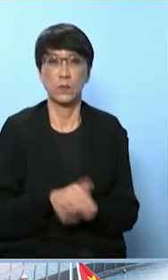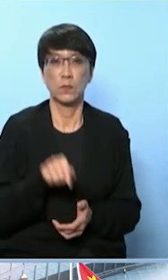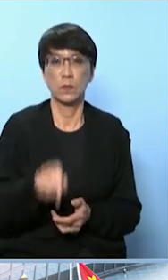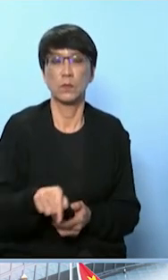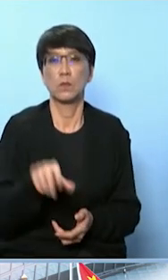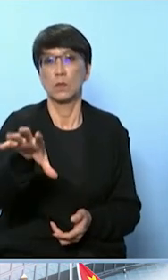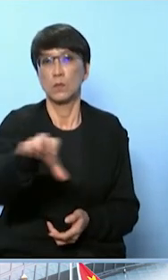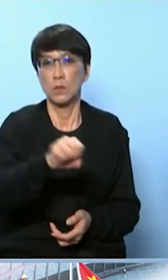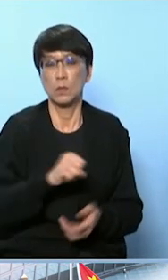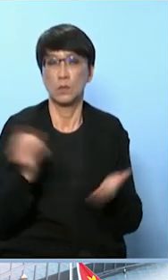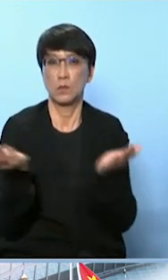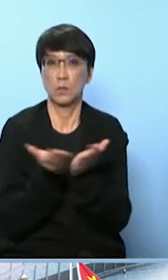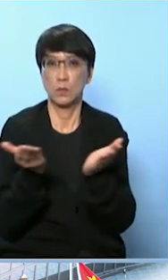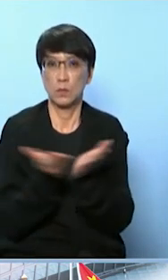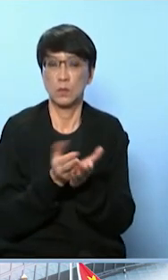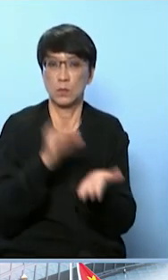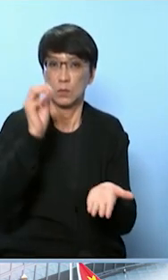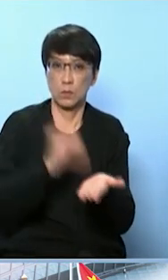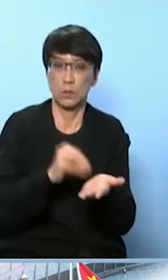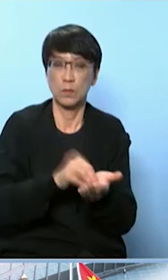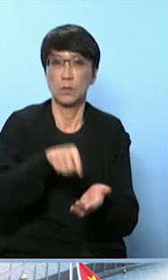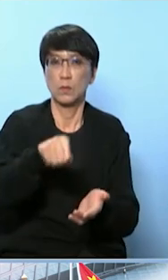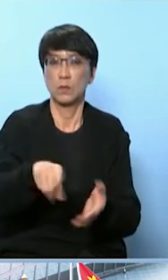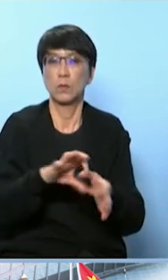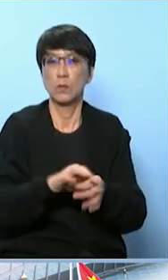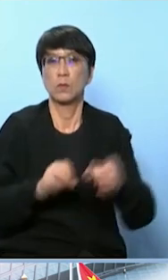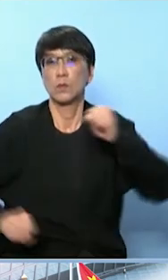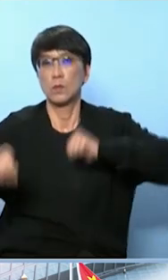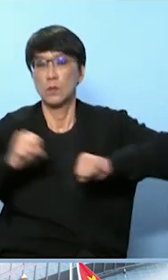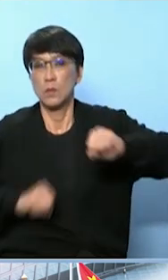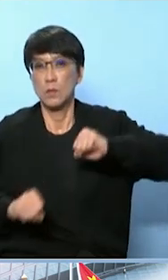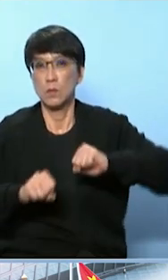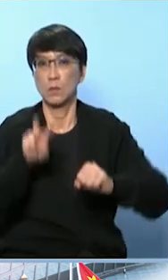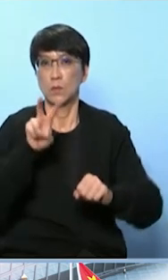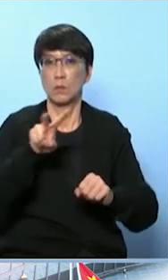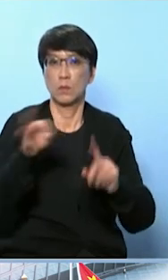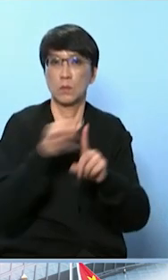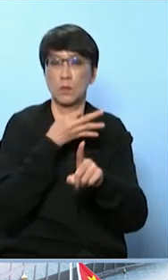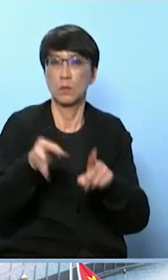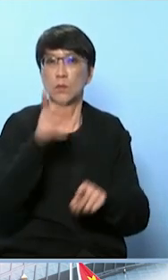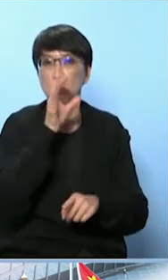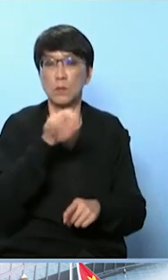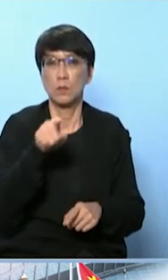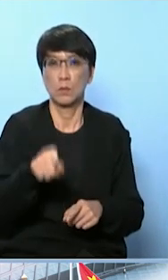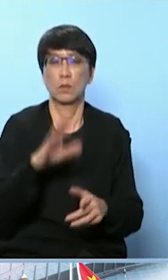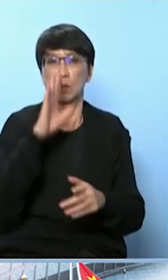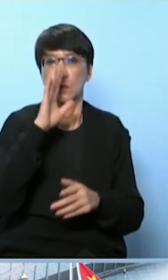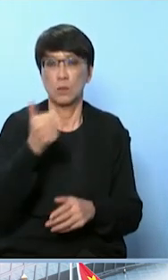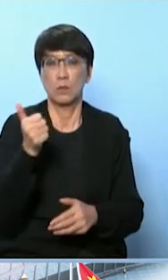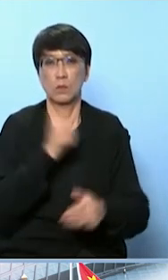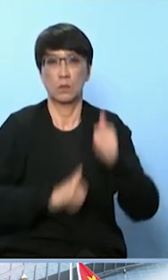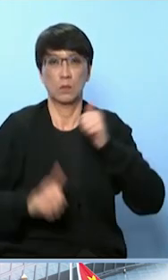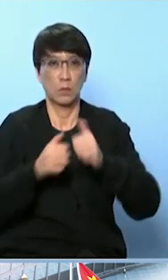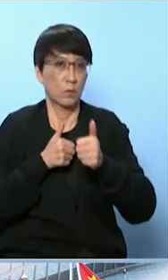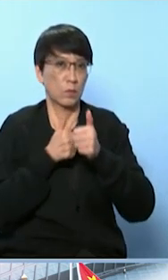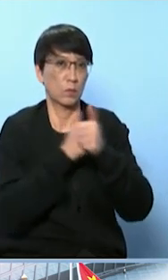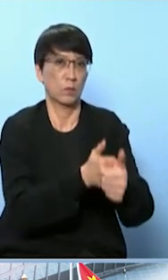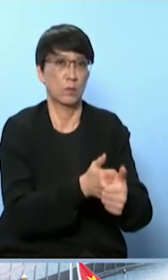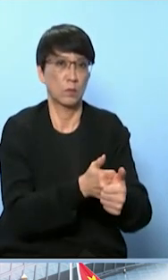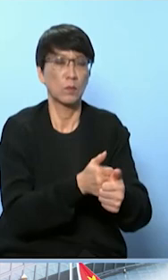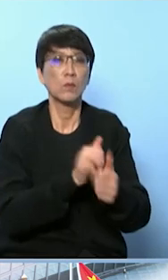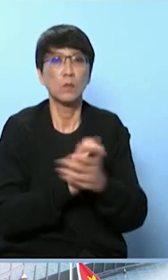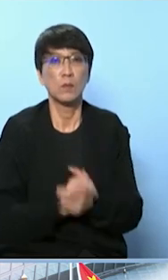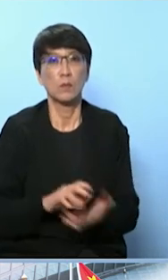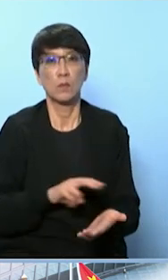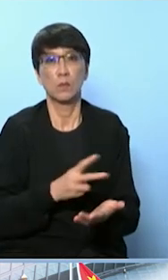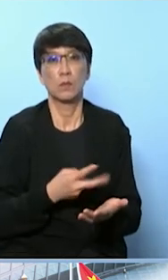所得的證據是以判斷所涉行為是否違法，並採取適當的行動。同時，擬